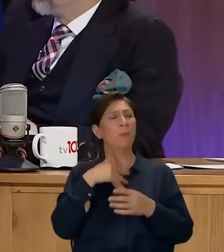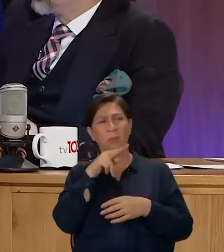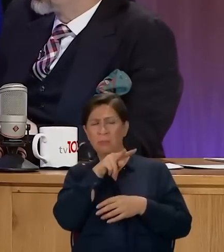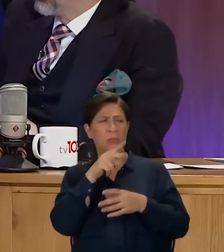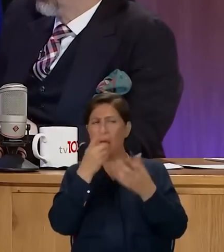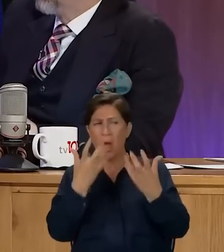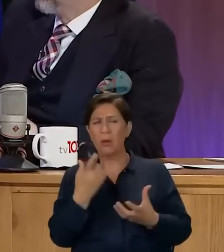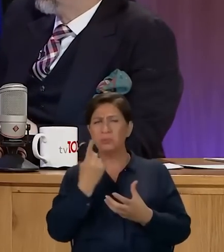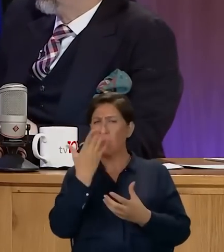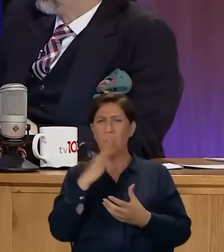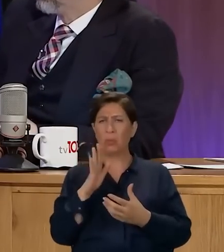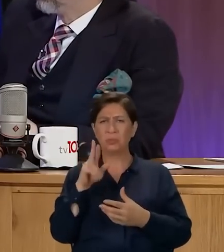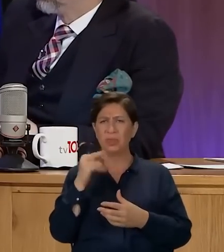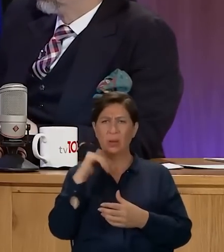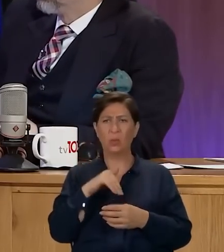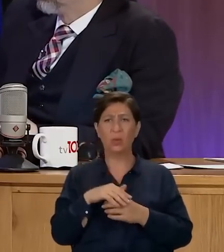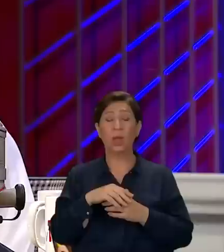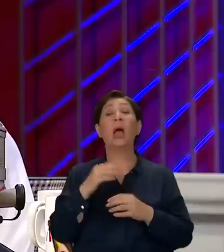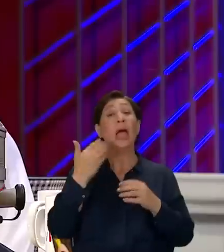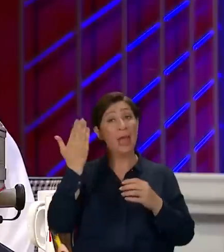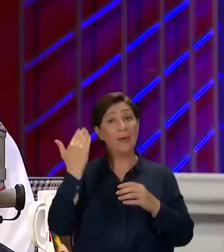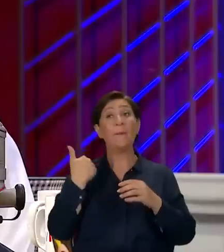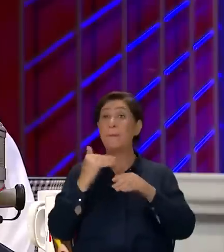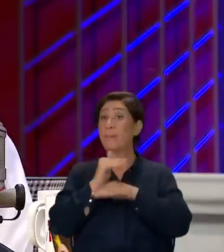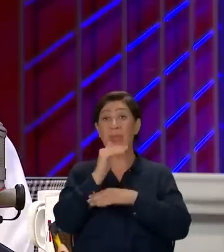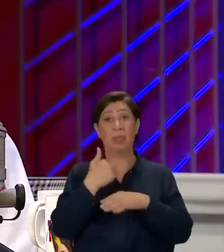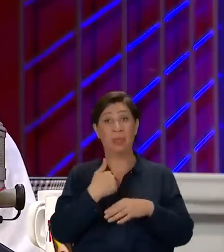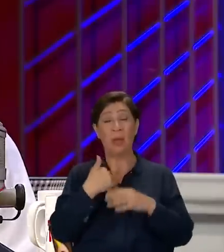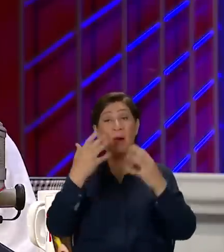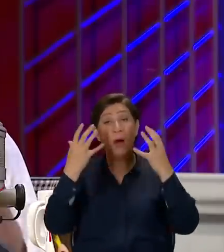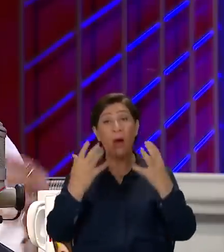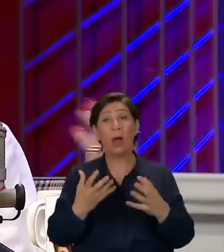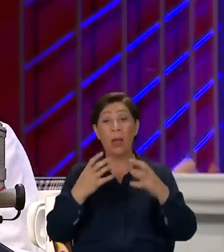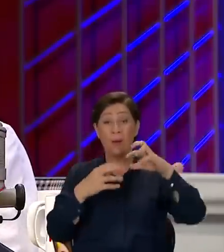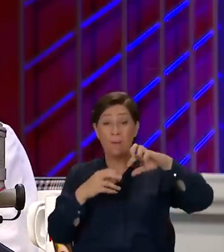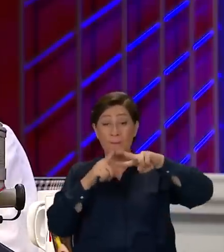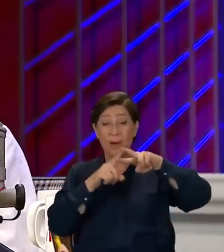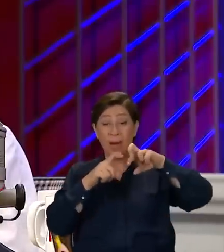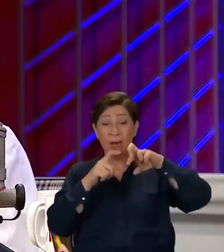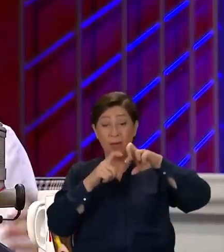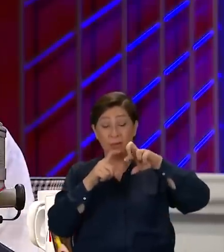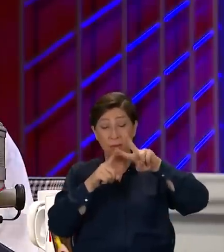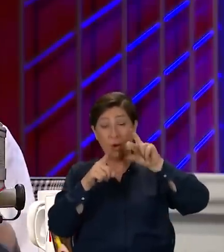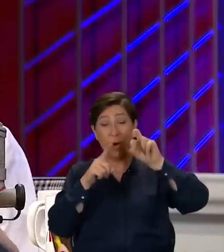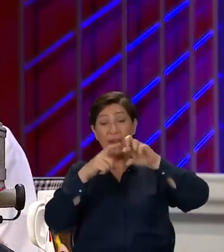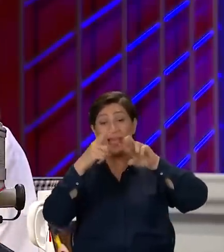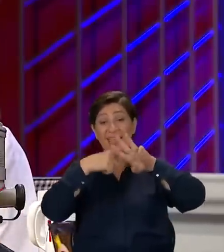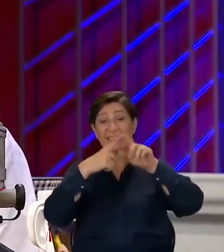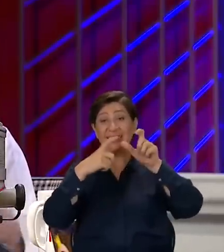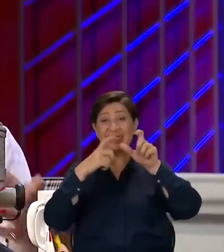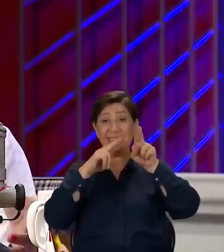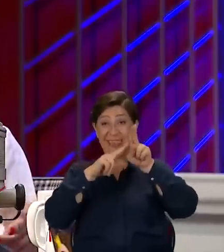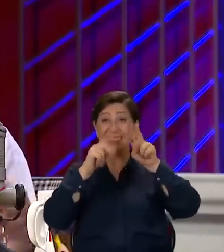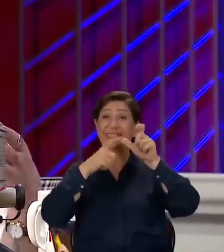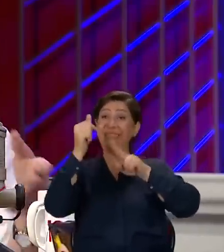olduğunu sanmıyorum sende. Ağır bir şey yaşadım aslında yani bu anoreksik İrem dönemi, ölümden dönmem,